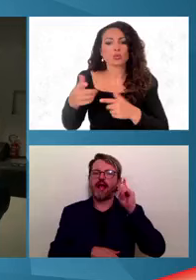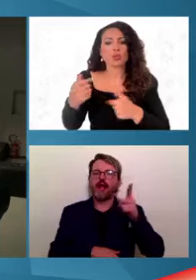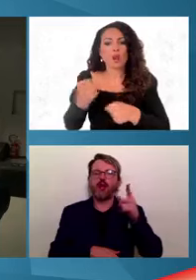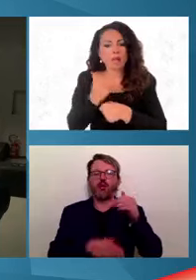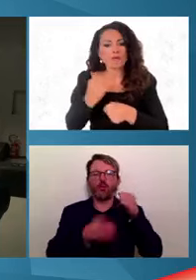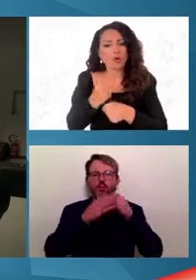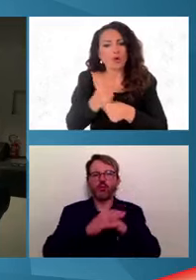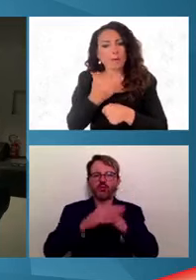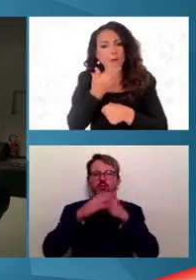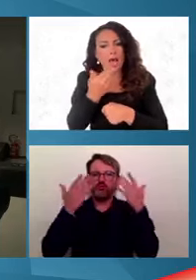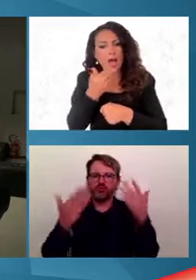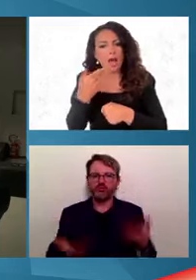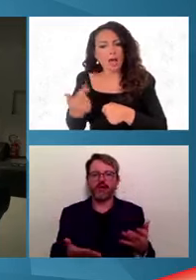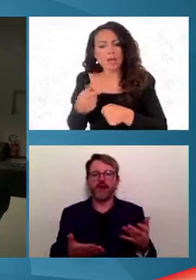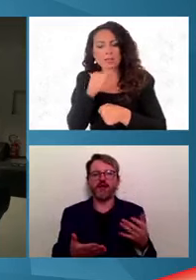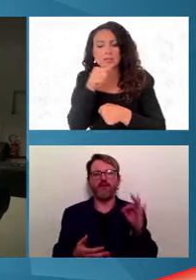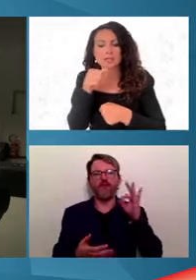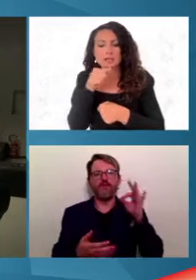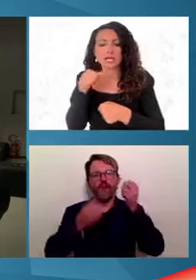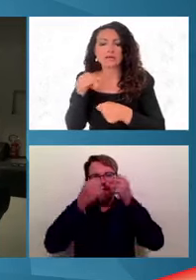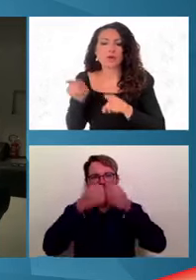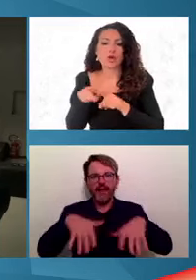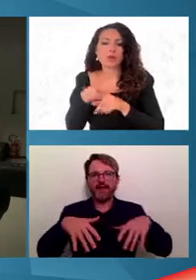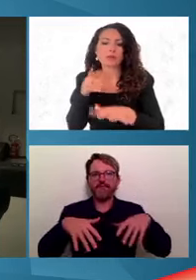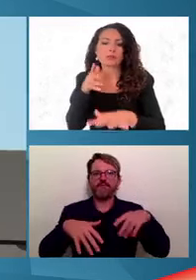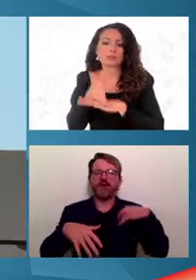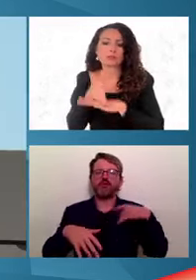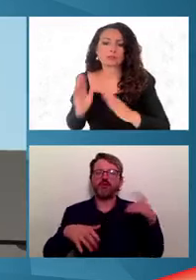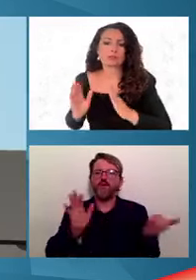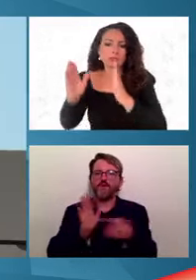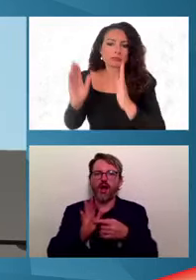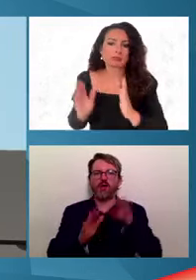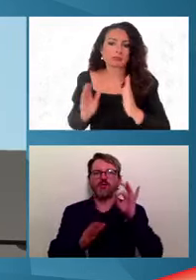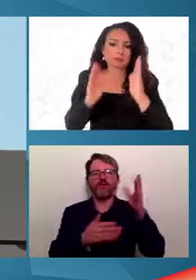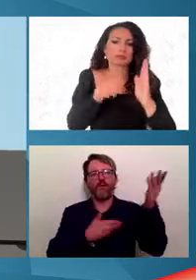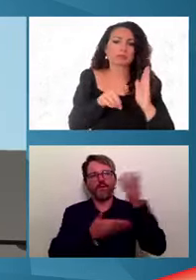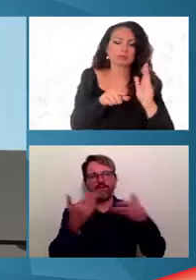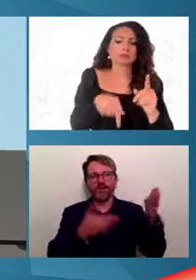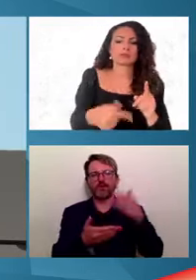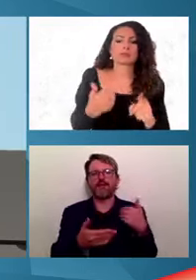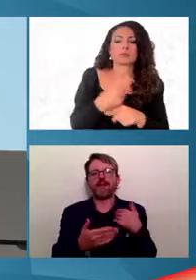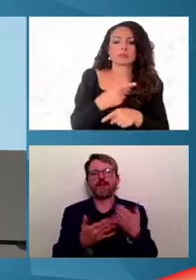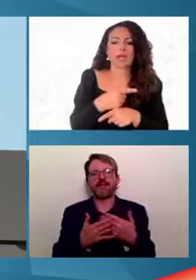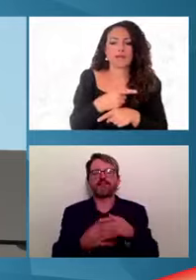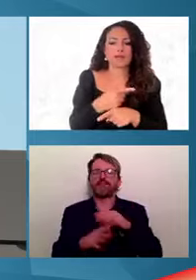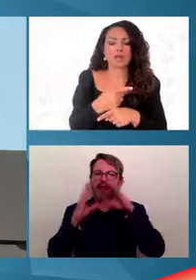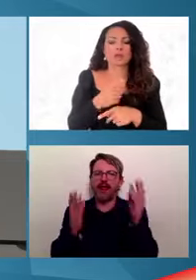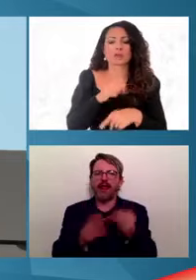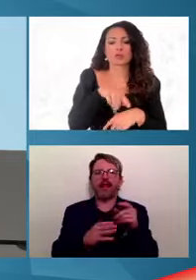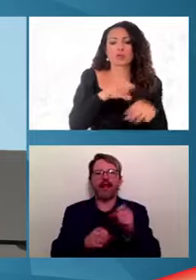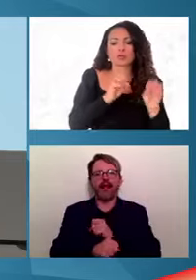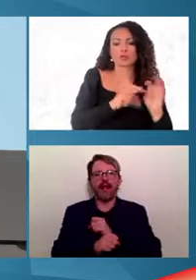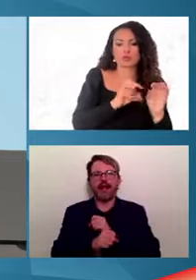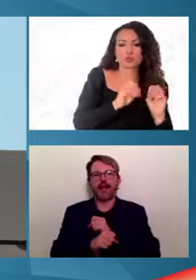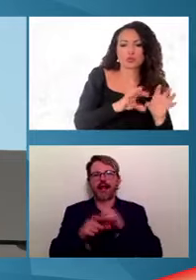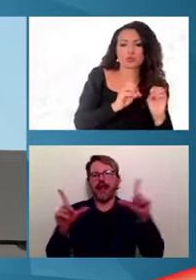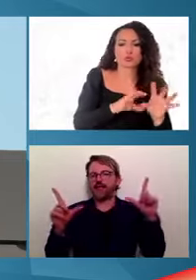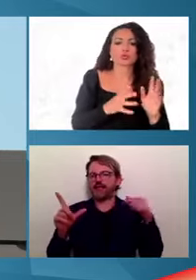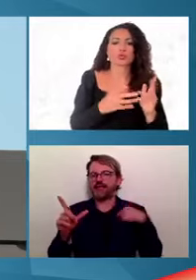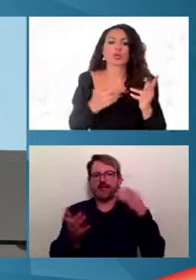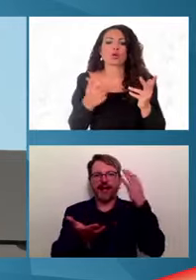ja, für die Infrastruktur, die Voraussetzung für das Wirtschaften ist. Ja, das sind klassische Kernleistungen,